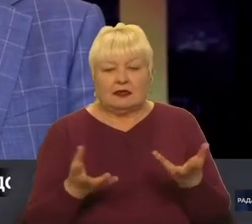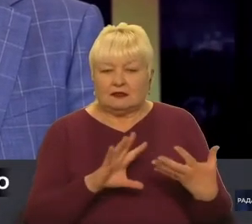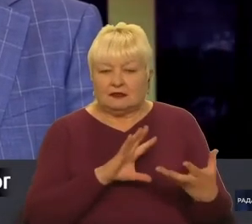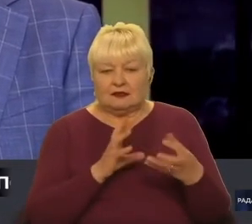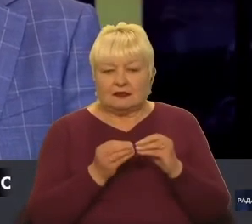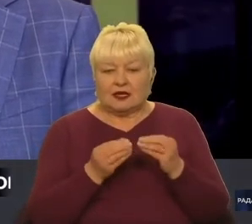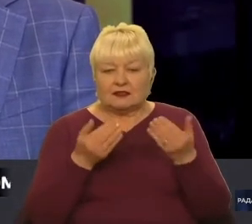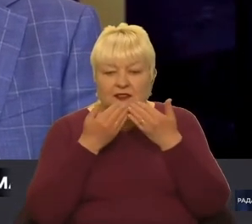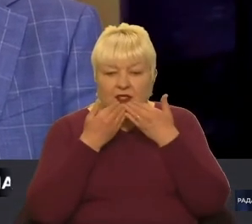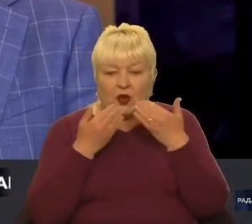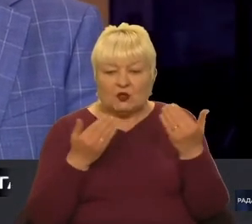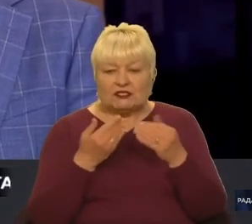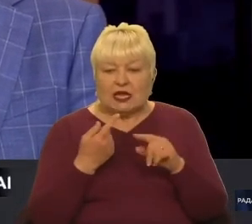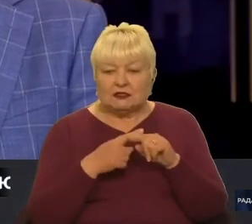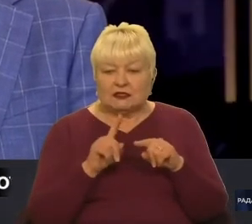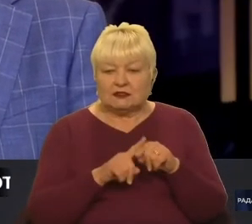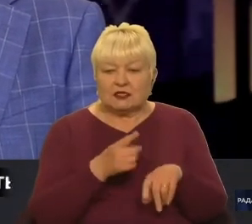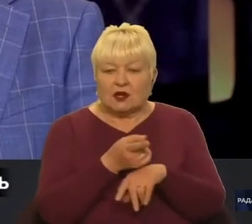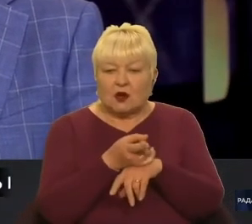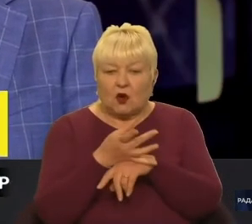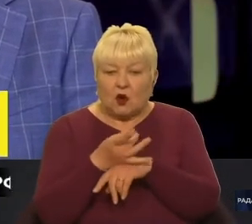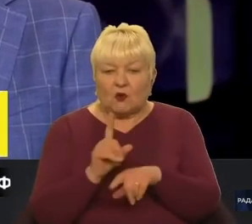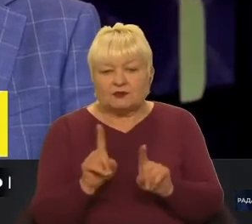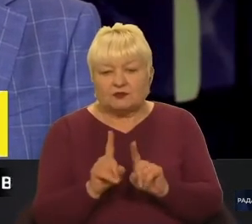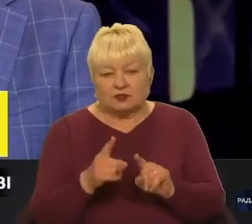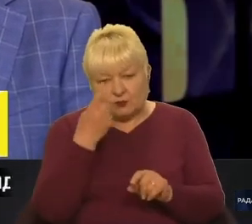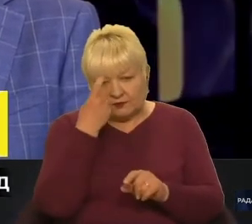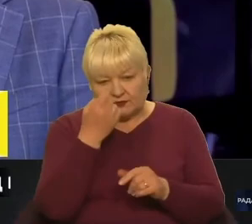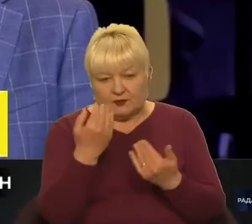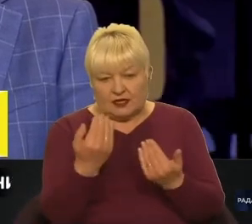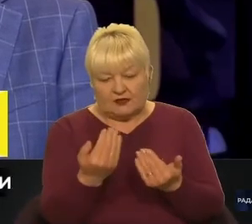цих обстрілів, про які повідомляла ваша прес-служба?